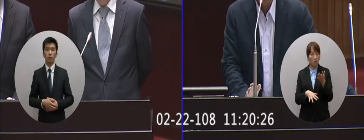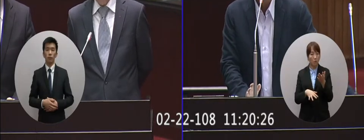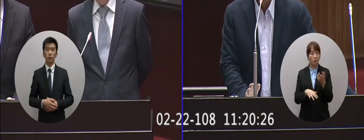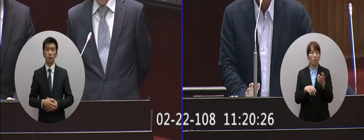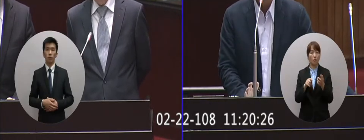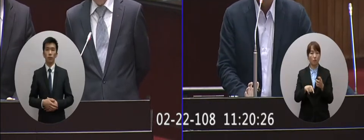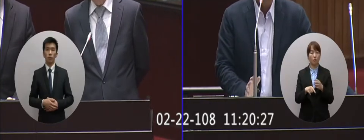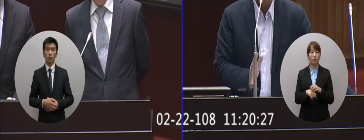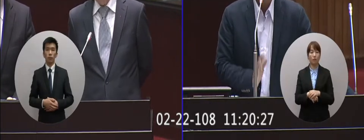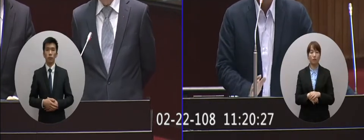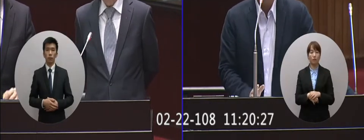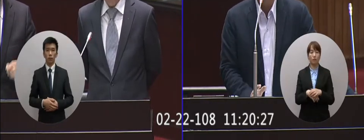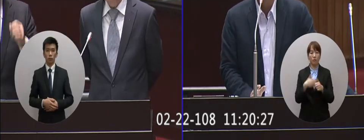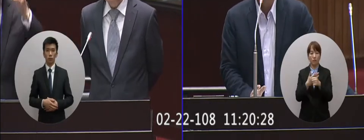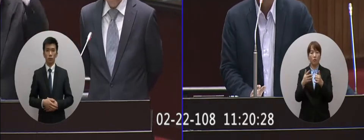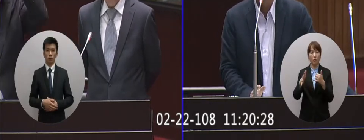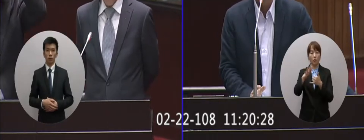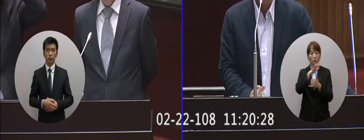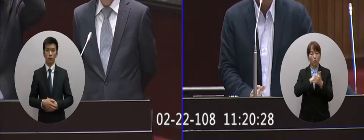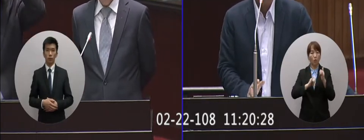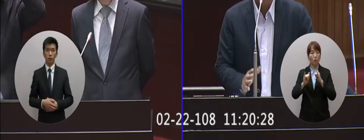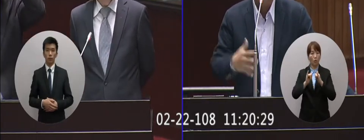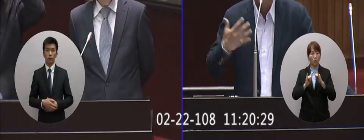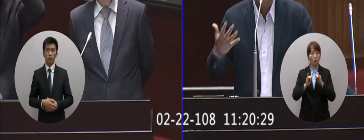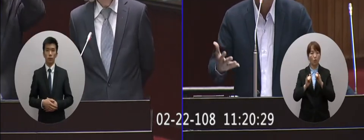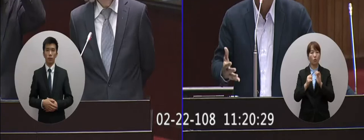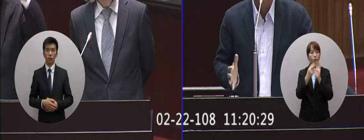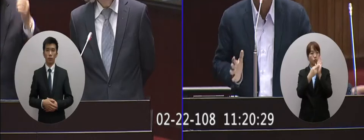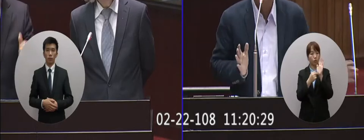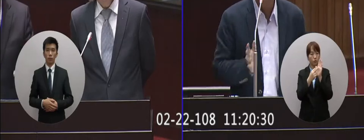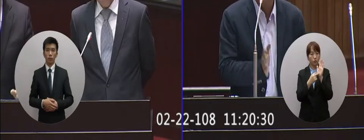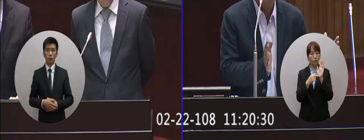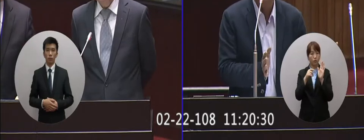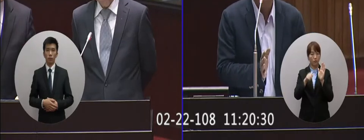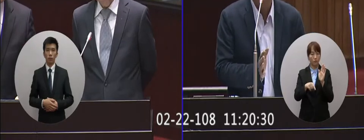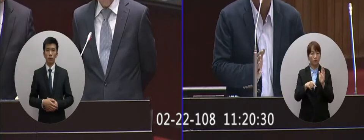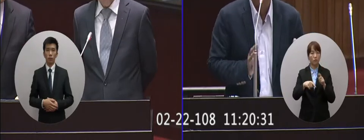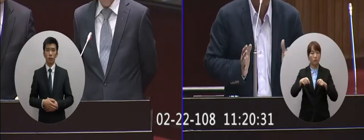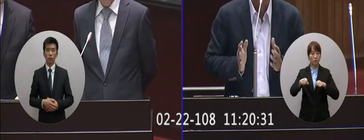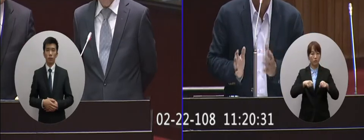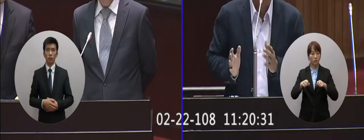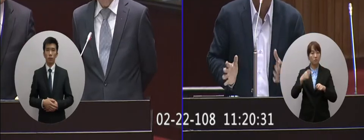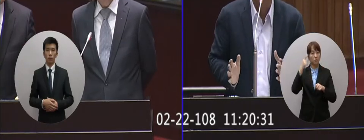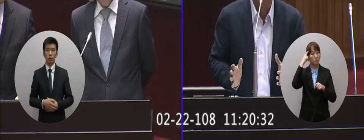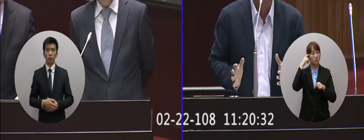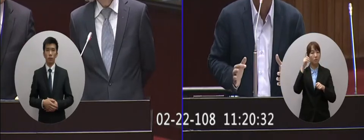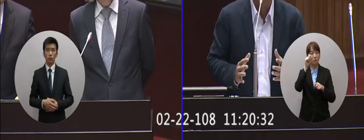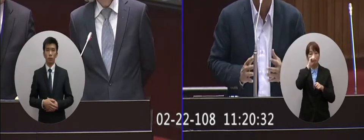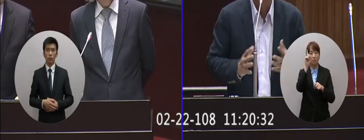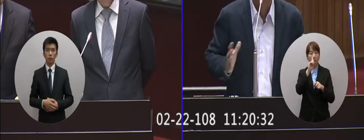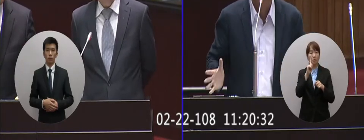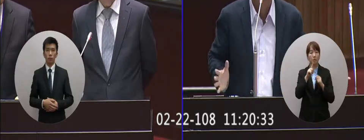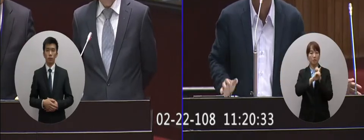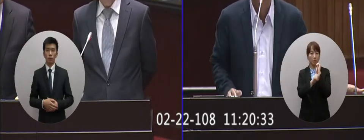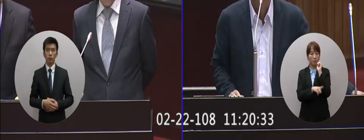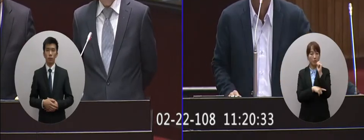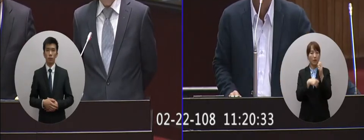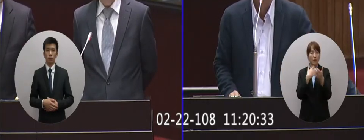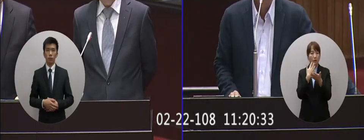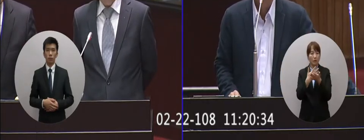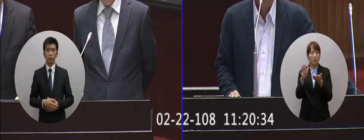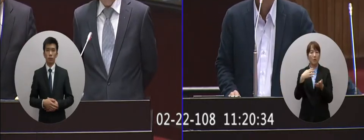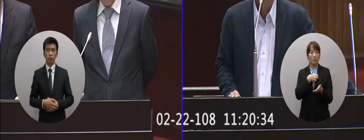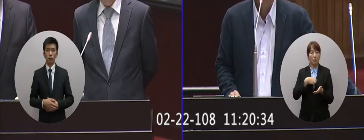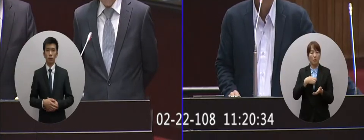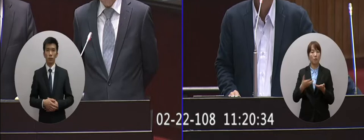跟我们全国的民众大概讲一下，这个部分院长有想到什么好的方法可以去纾解民怨